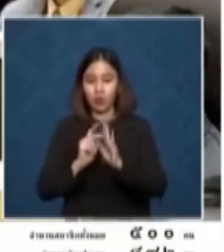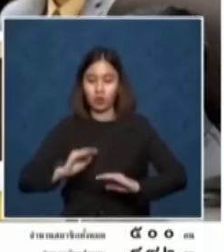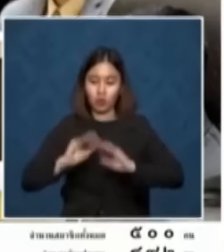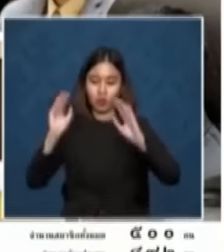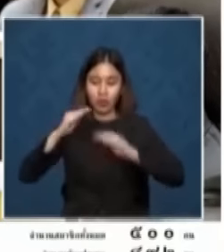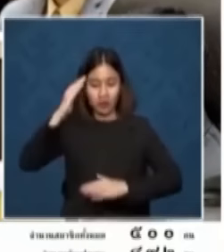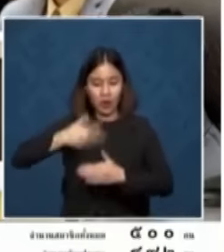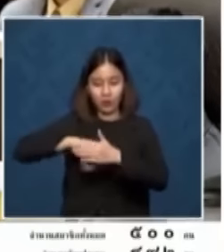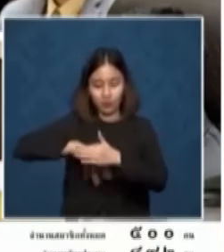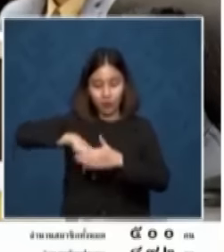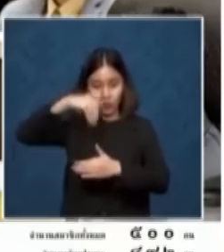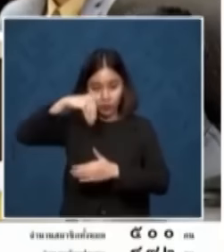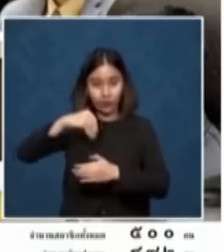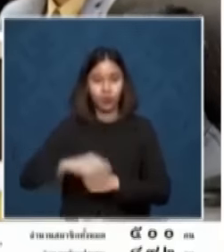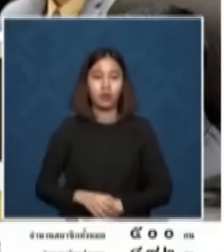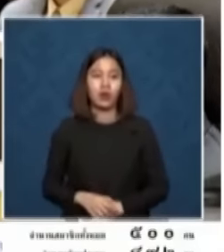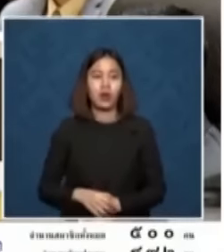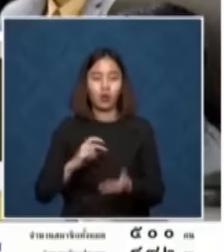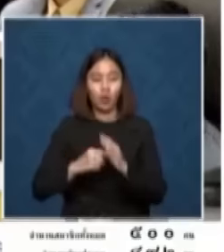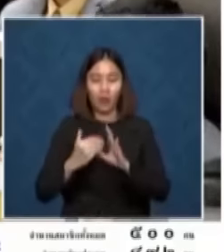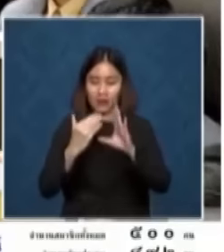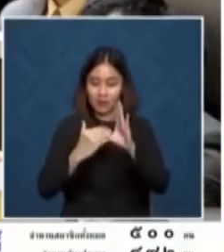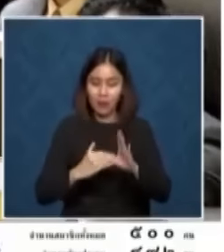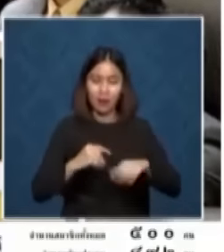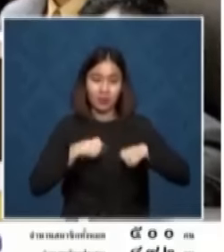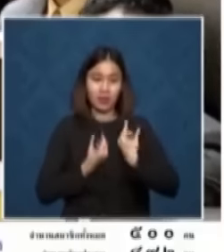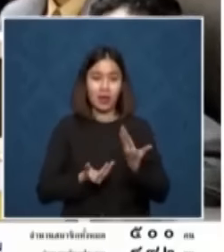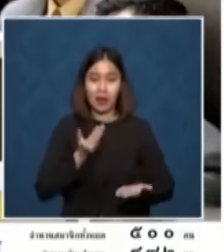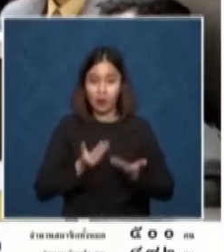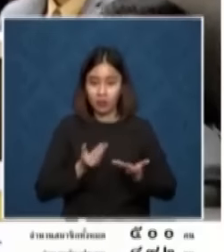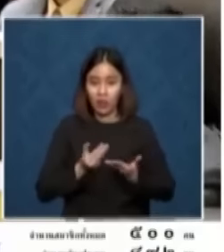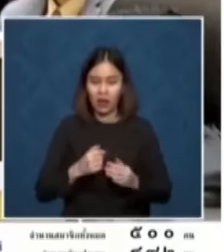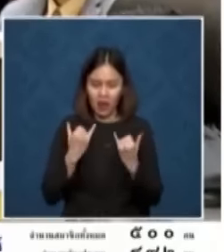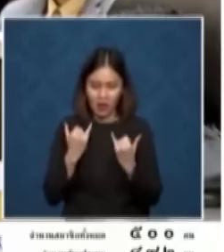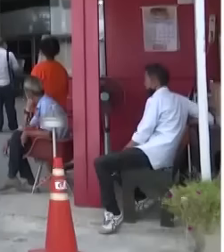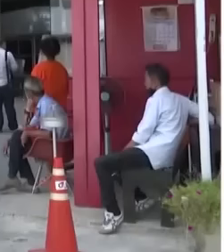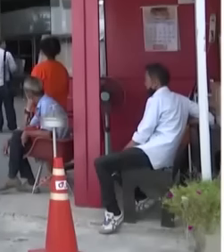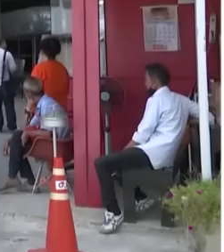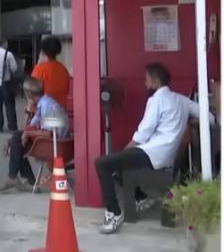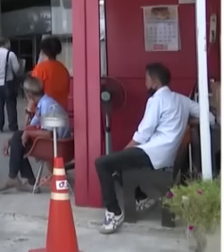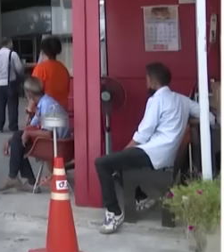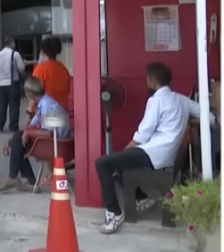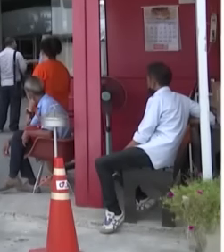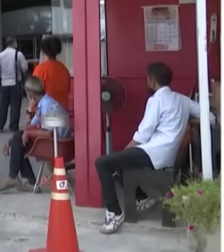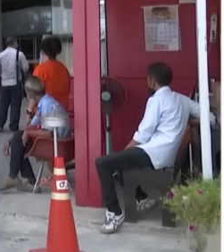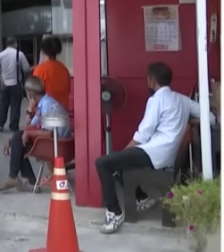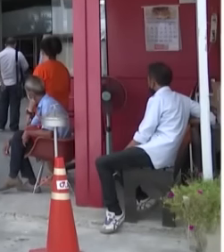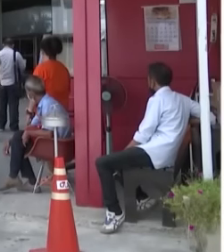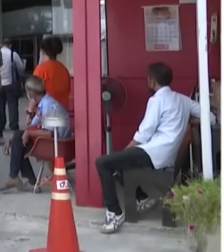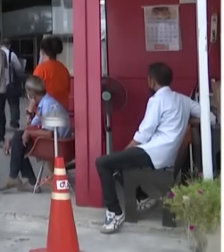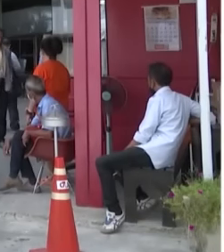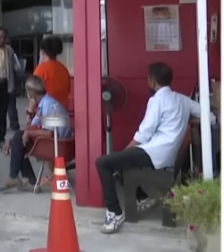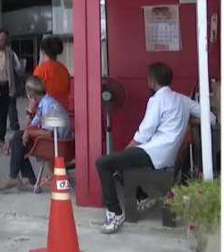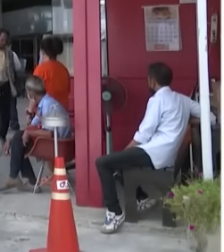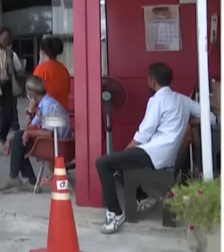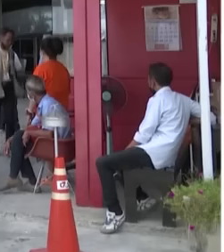112ศาลท่านก็ดูจากพฤติกรรมต่างๆที่มันเคยเกิดขึ้นมาประกอบด้วยการนำก้าวไกลก็รู้ดีฮะเพราะครั้งนั้นเ่ะคำร้อง